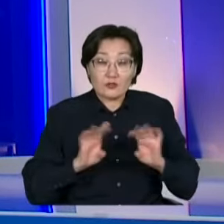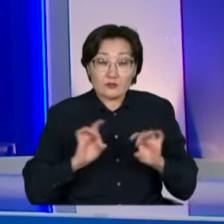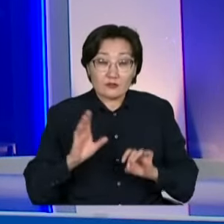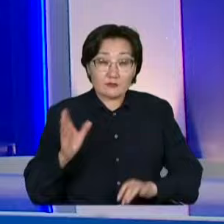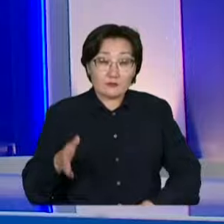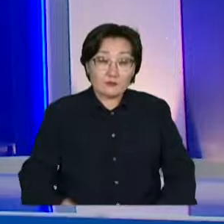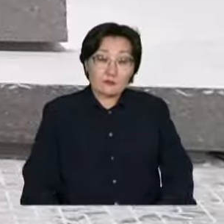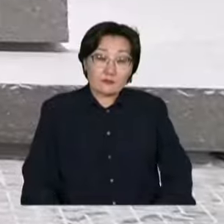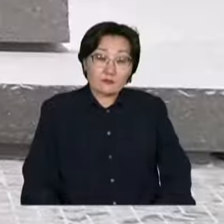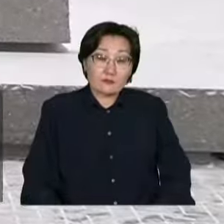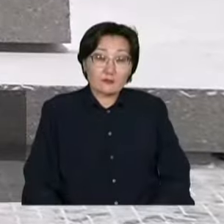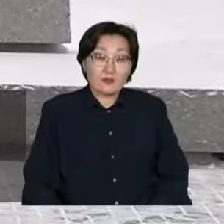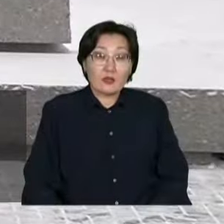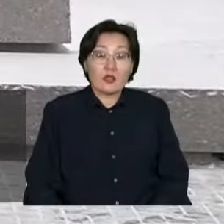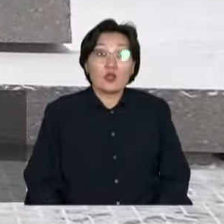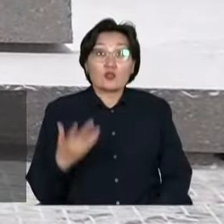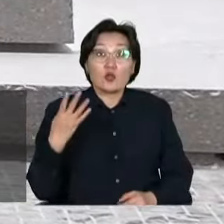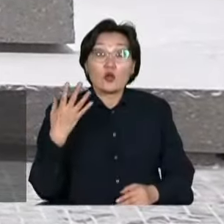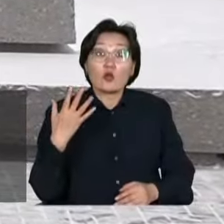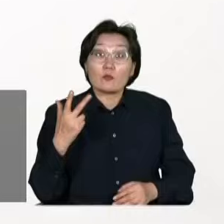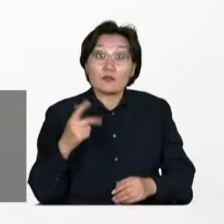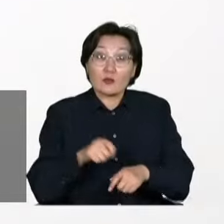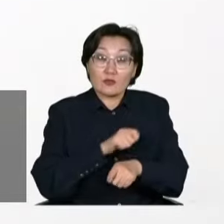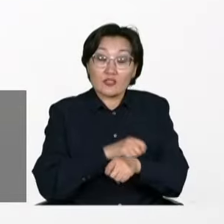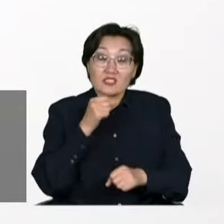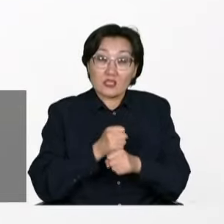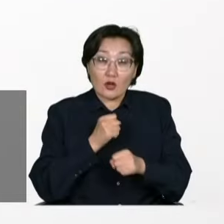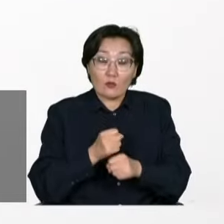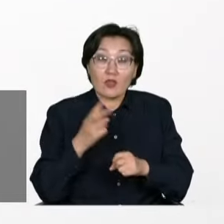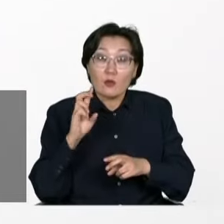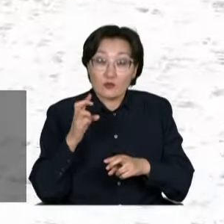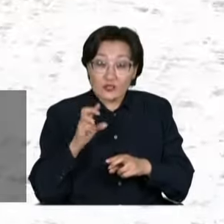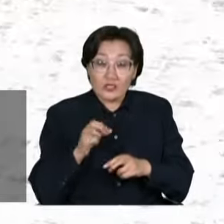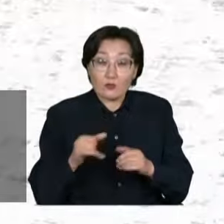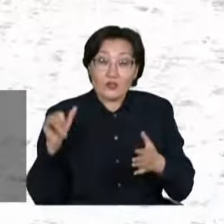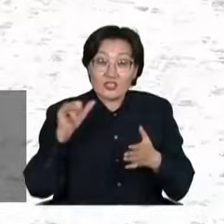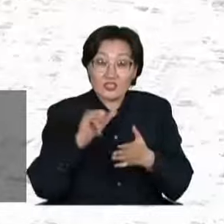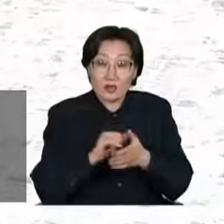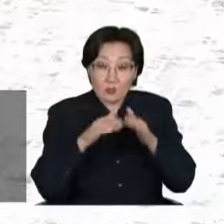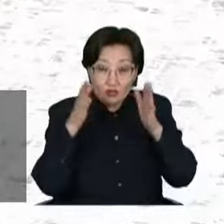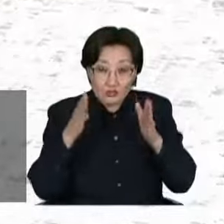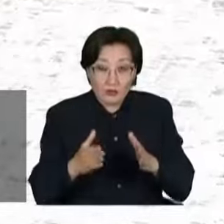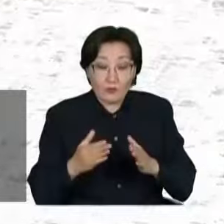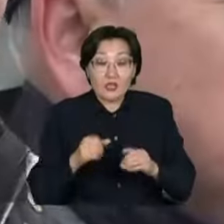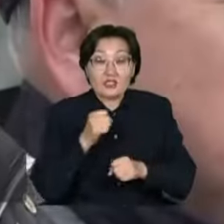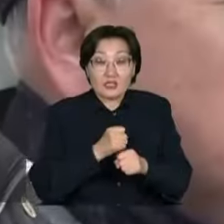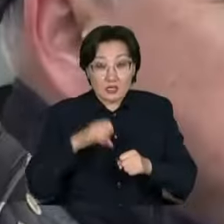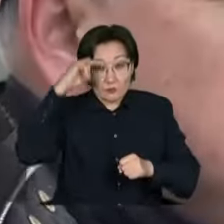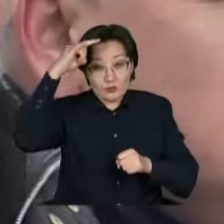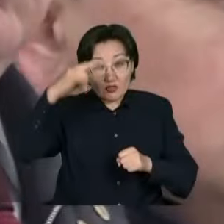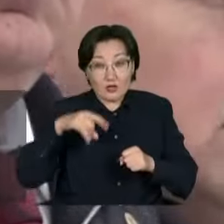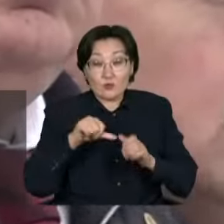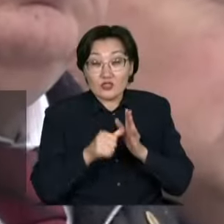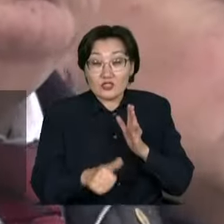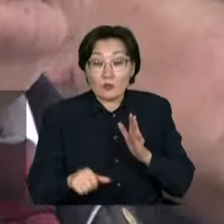подробностями. Трехметровый памятник изготовлен из бронзы и установлен на гранитном постаменте. Его создали казахстанские